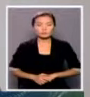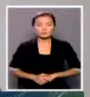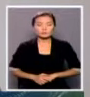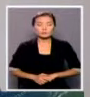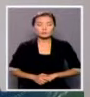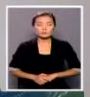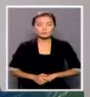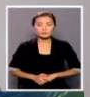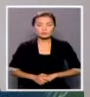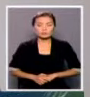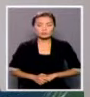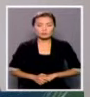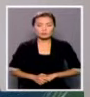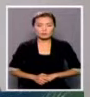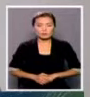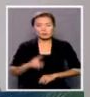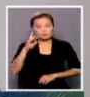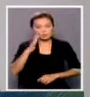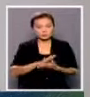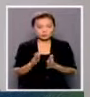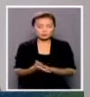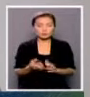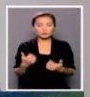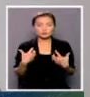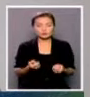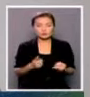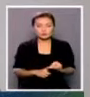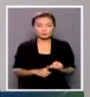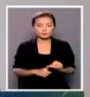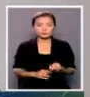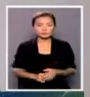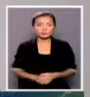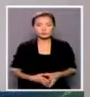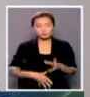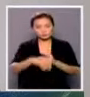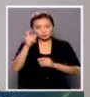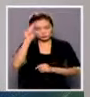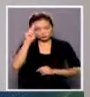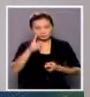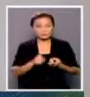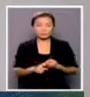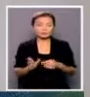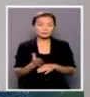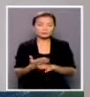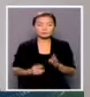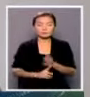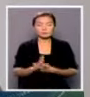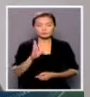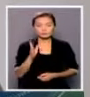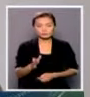дене дайындығына байланысты, моралды психологиялық жағдайына байланысты, сосын алған біліміне байланысты іріктеу жұмыстарын